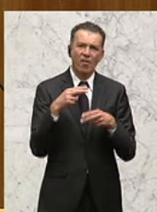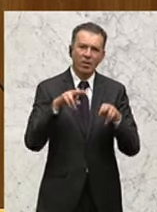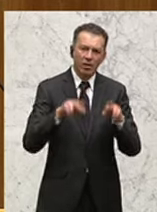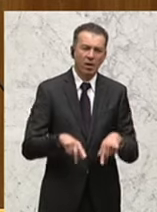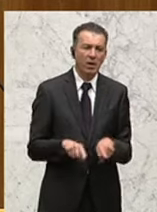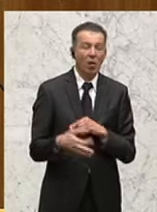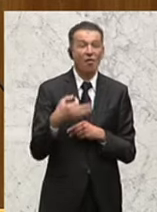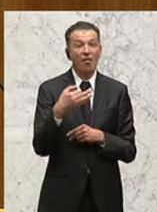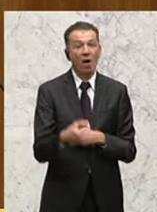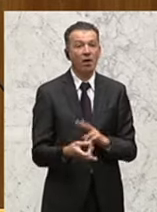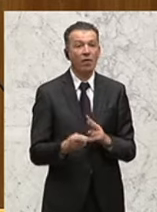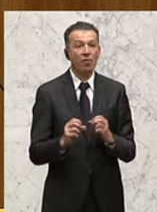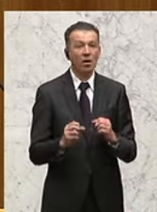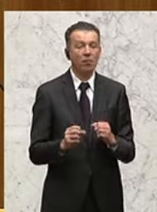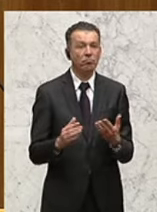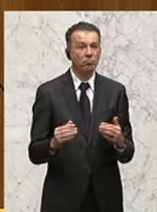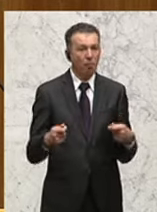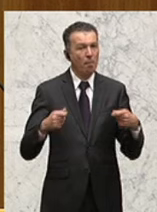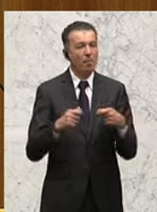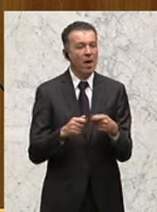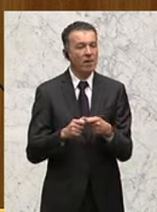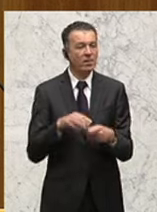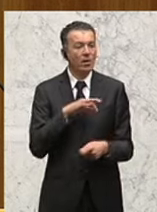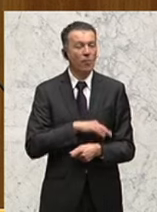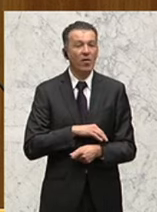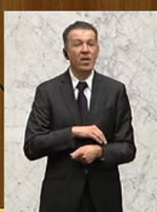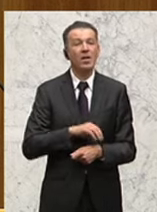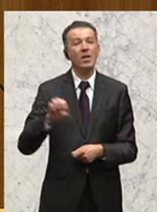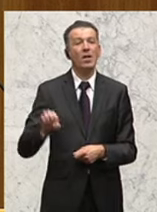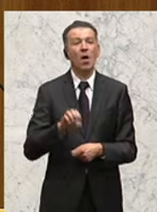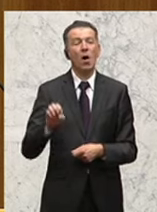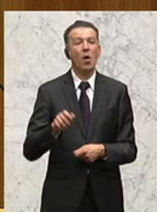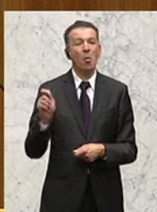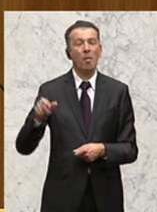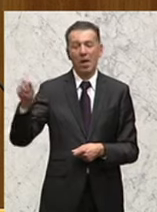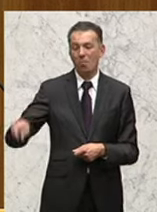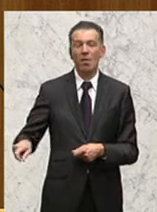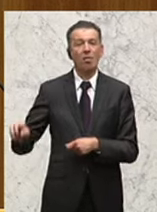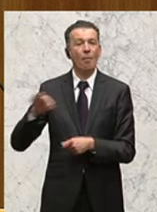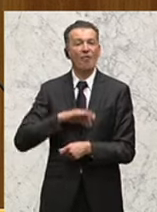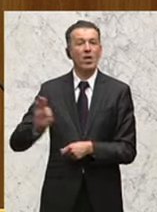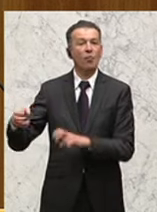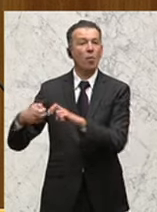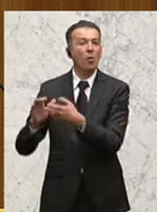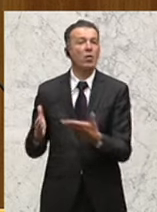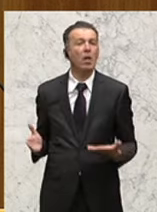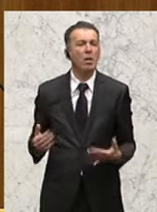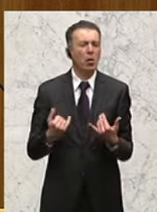Recht auch bei der Frage, wie ist das vereinbar mit den Pflichten, die die Europaparlamentarier in Brüssel haben, machbar wäre, dass wir jetzt eine gute Lösung gefunden